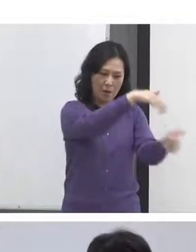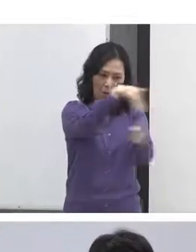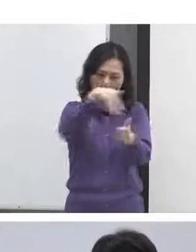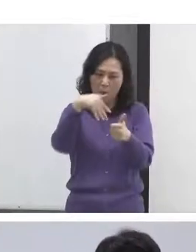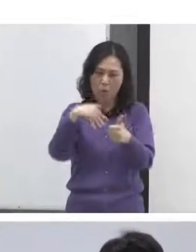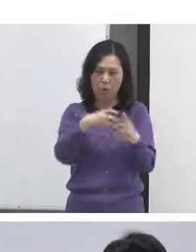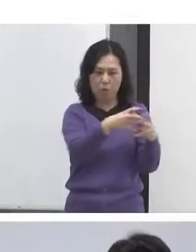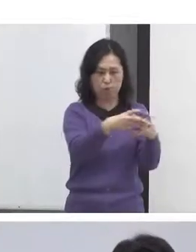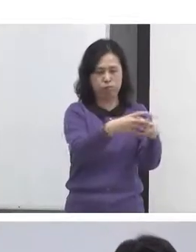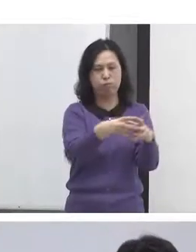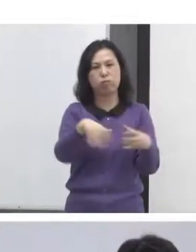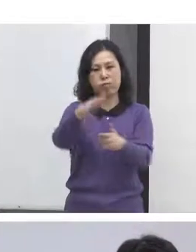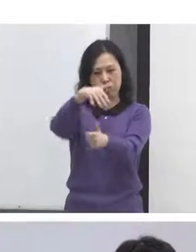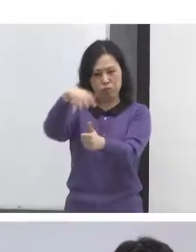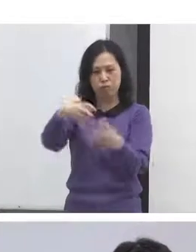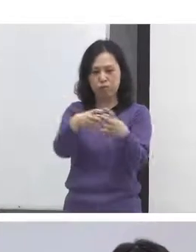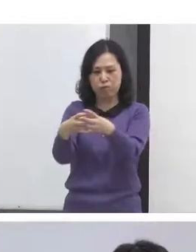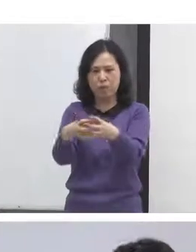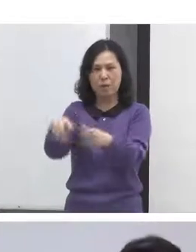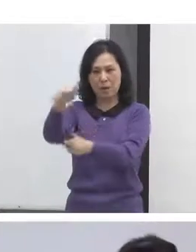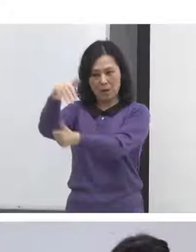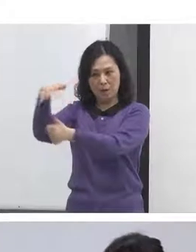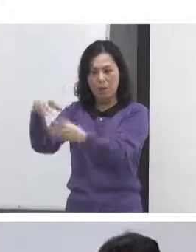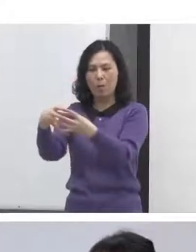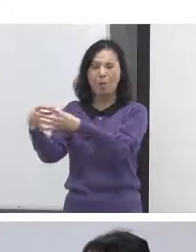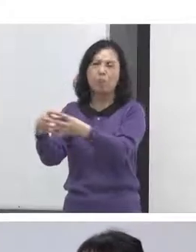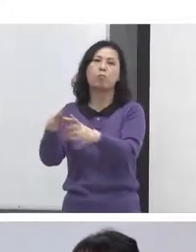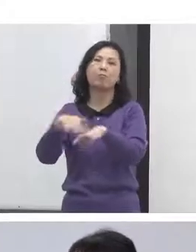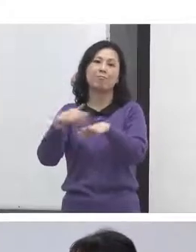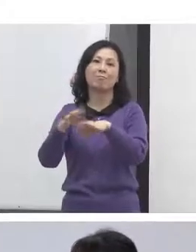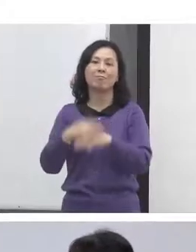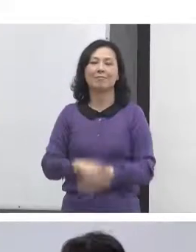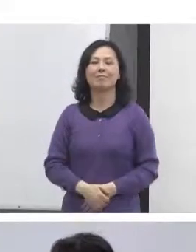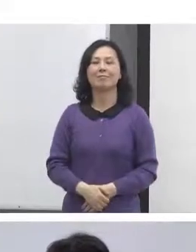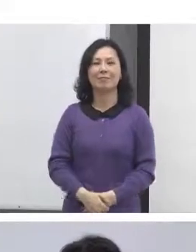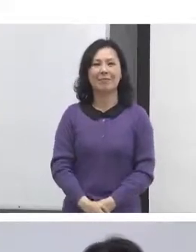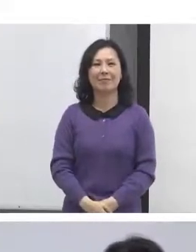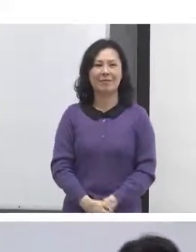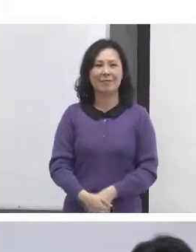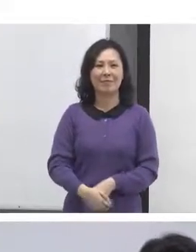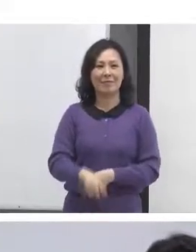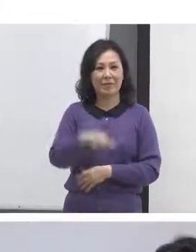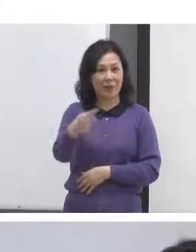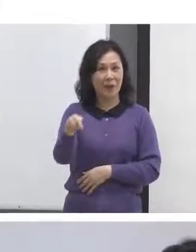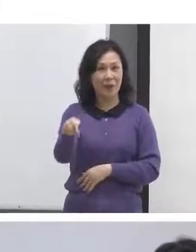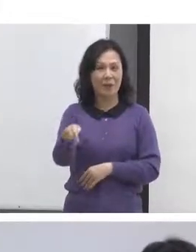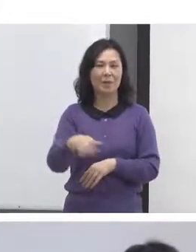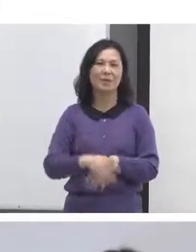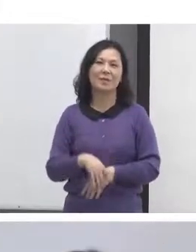哈，这样。好，那这个我只有一分钟，但是后面才是重点的吧。